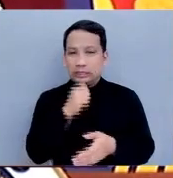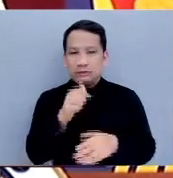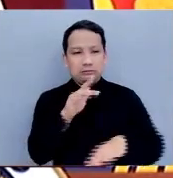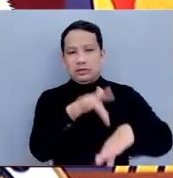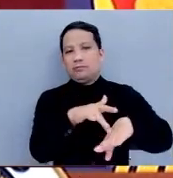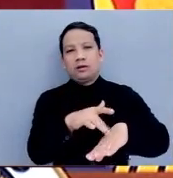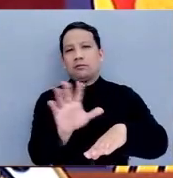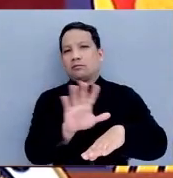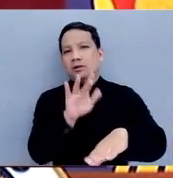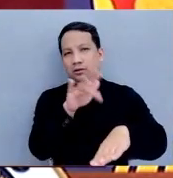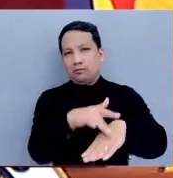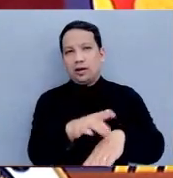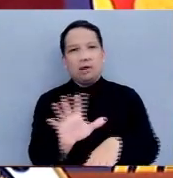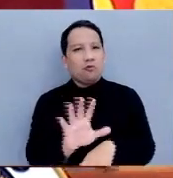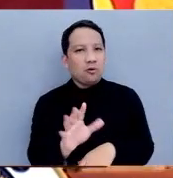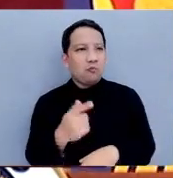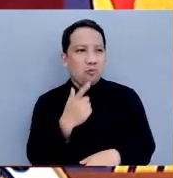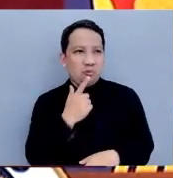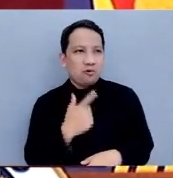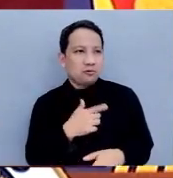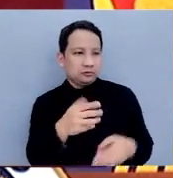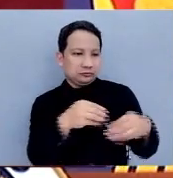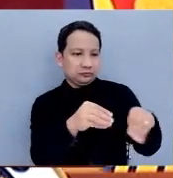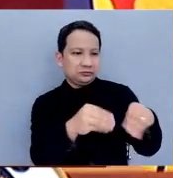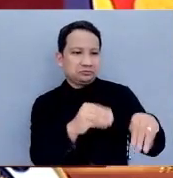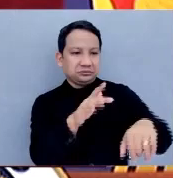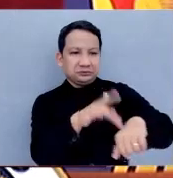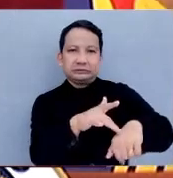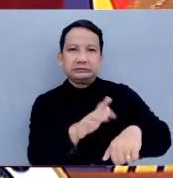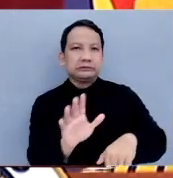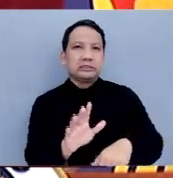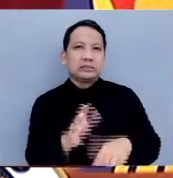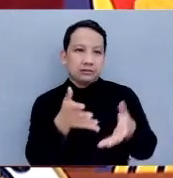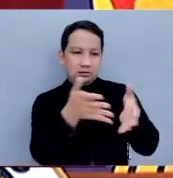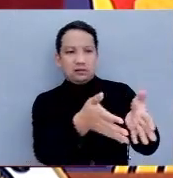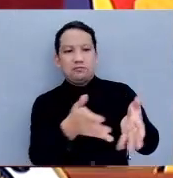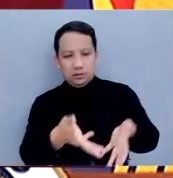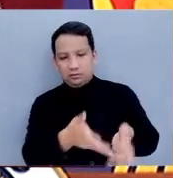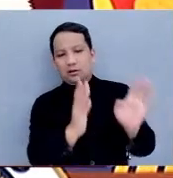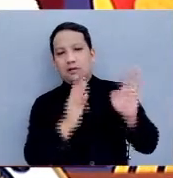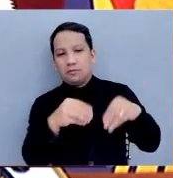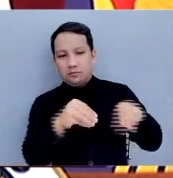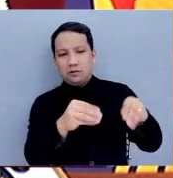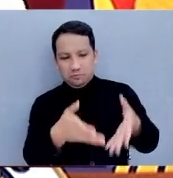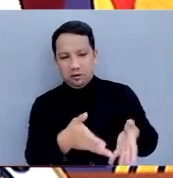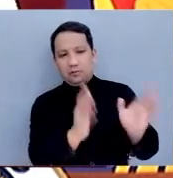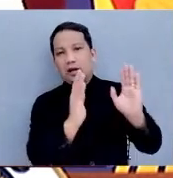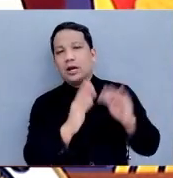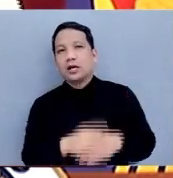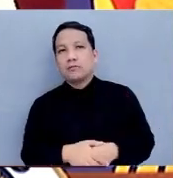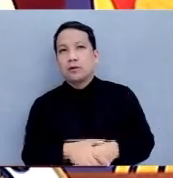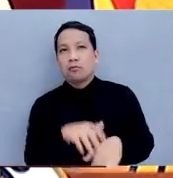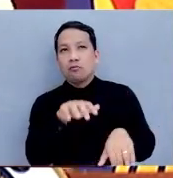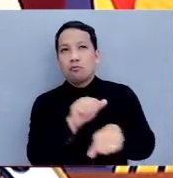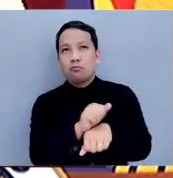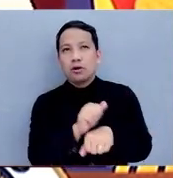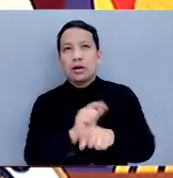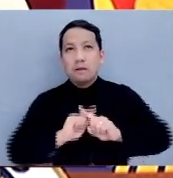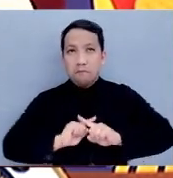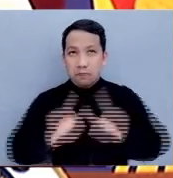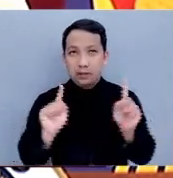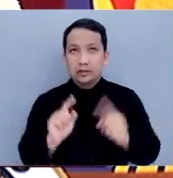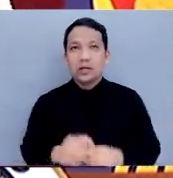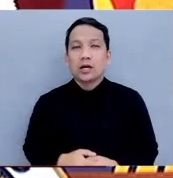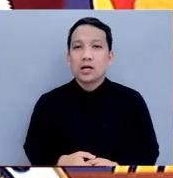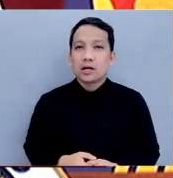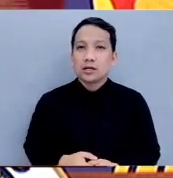kong pakialaman ang merkado. At pabayaan natin, let the market do its work. Ngunit